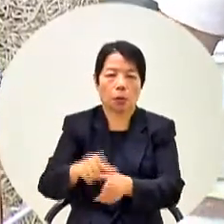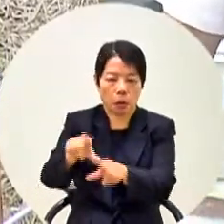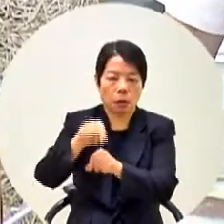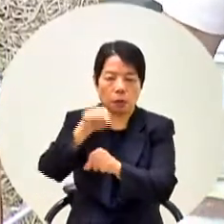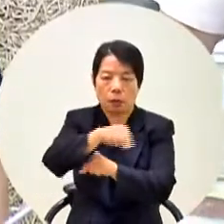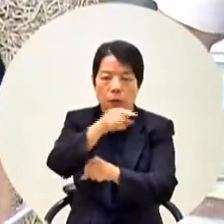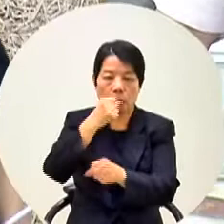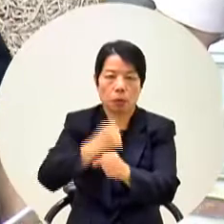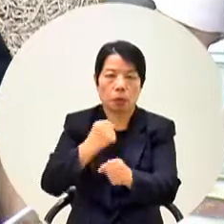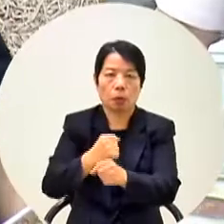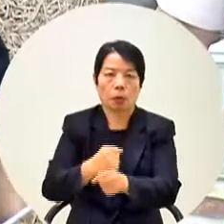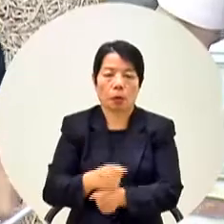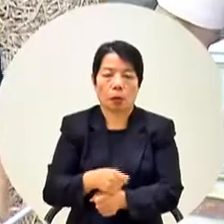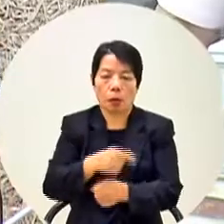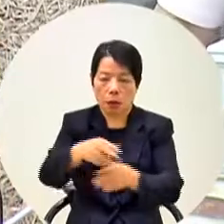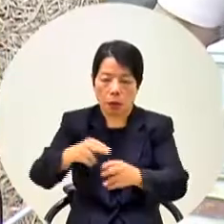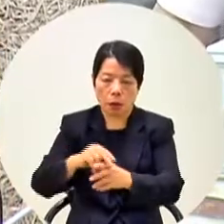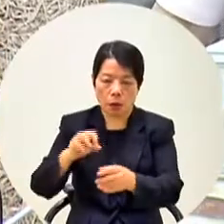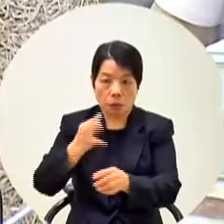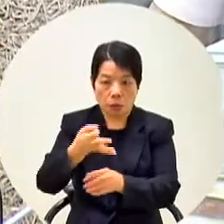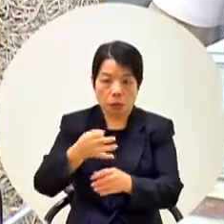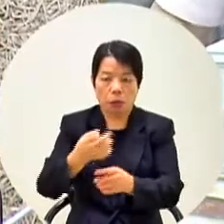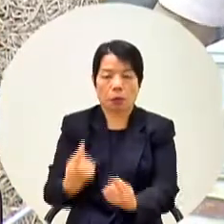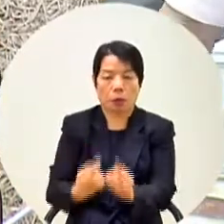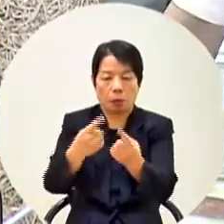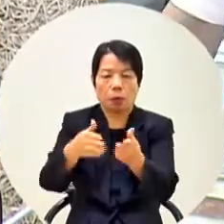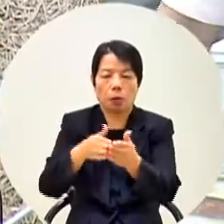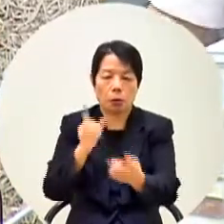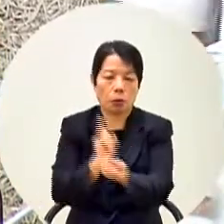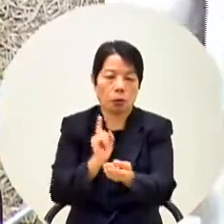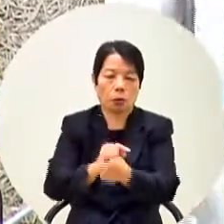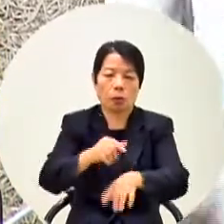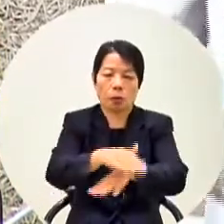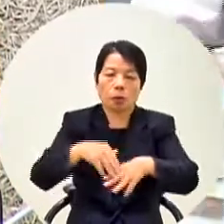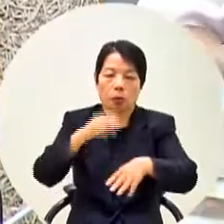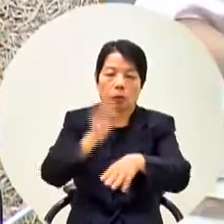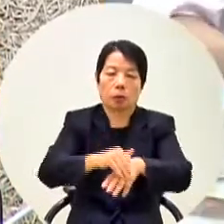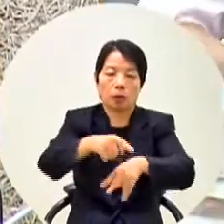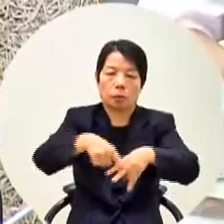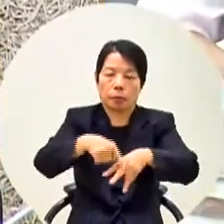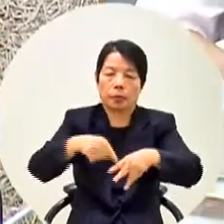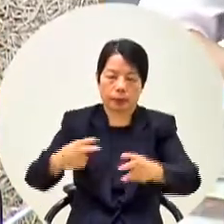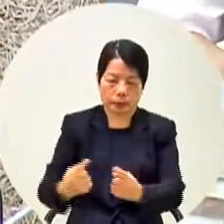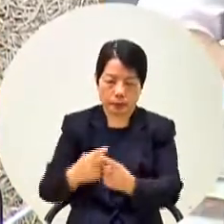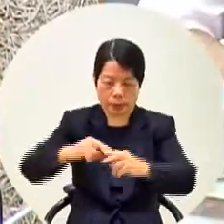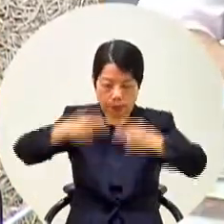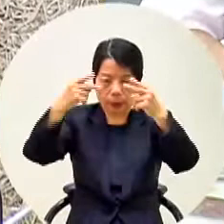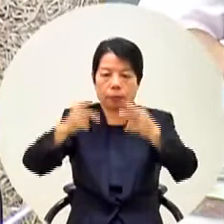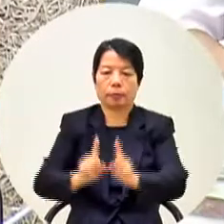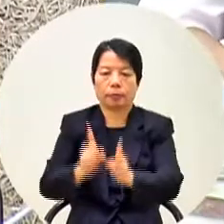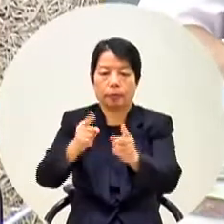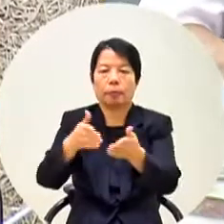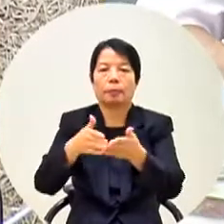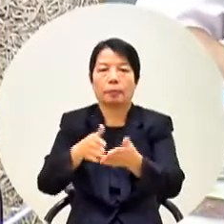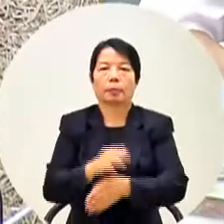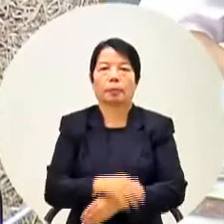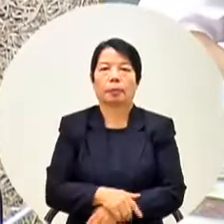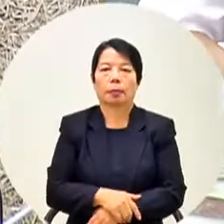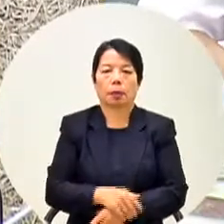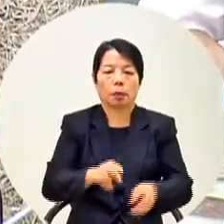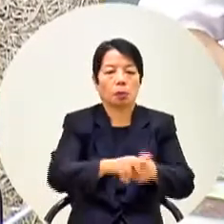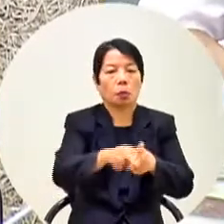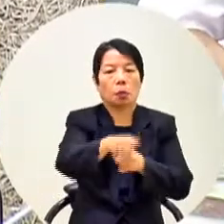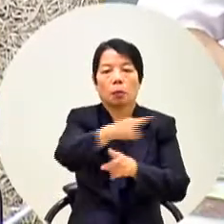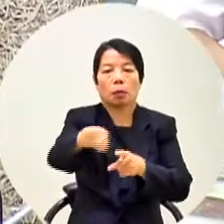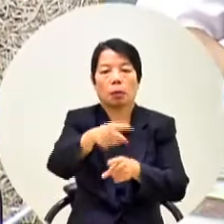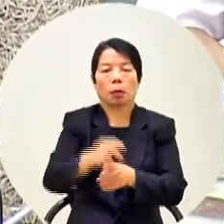做某部分的调涨，他们的成本考量来做调涨。 啊，咱发文了，几发文嘞？伊到后咧甲你信？